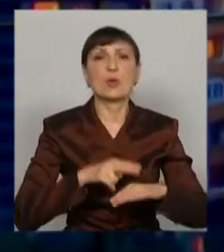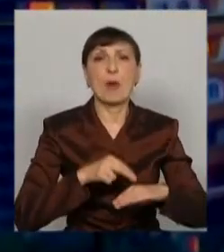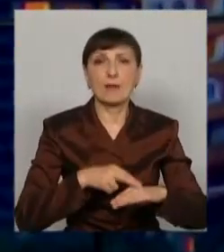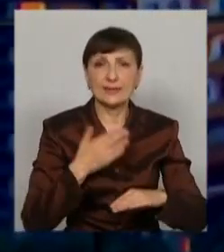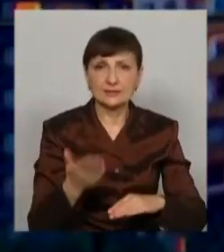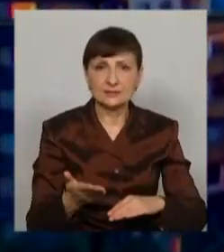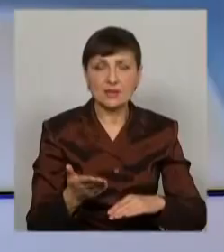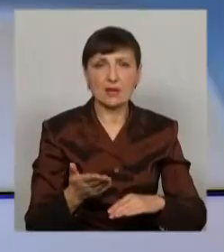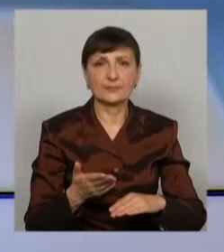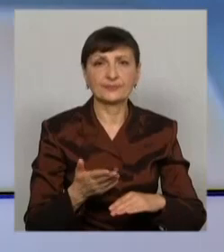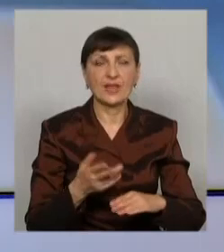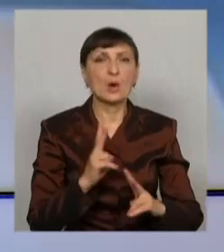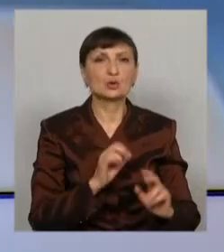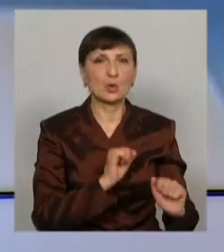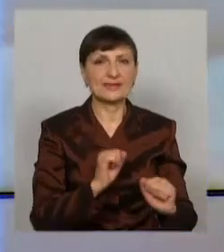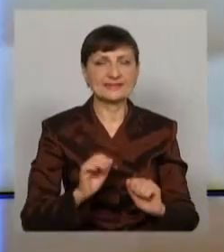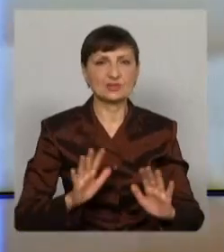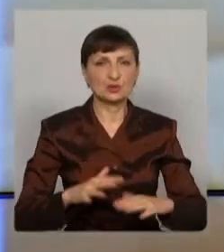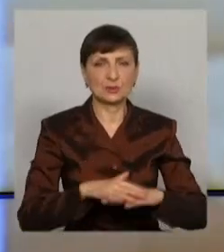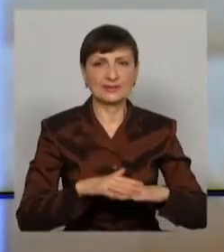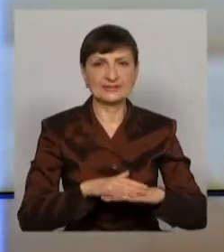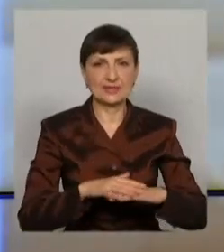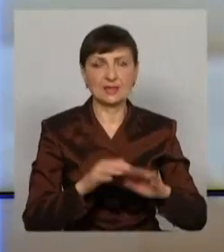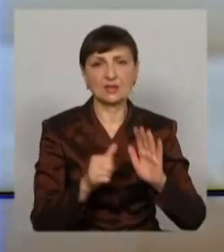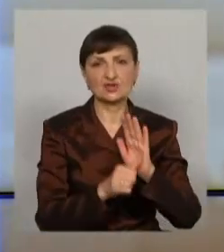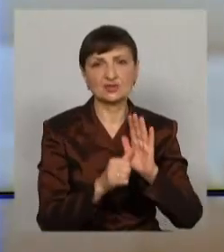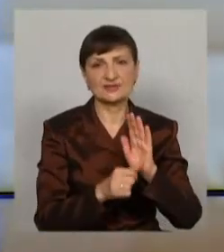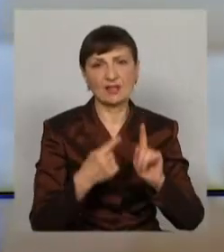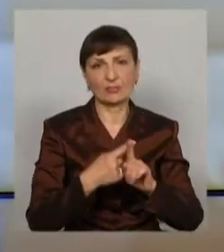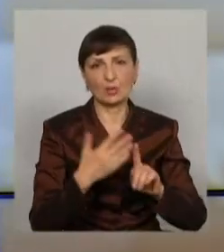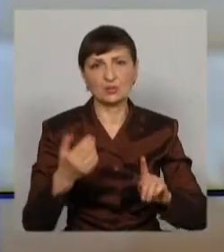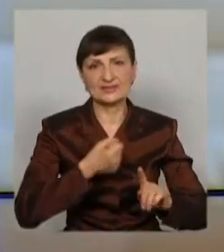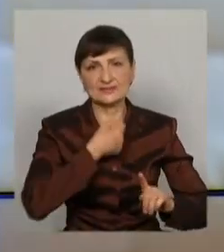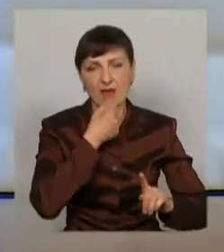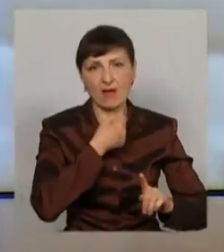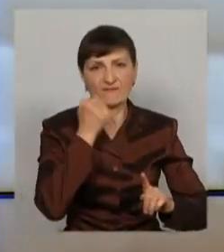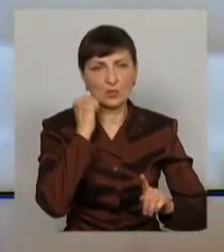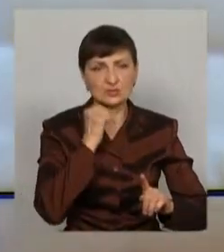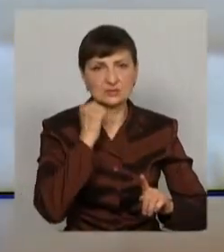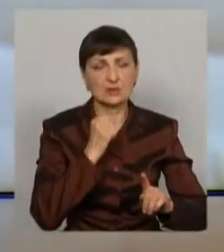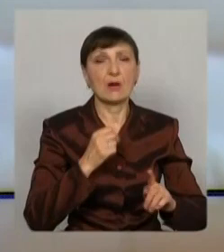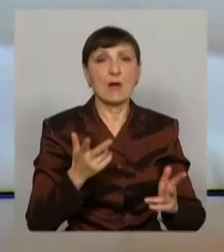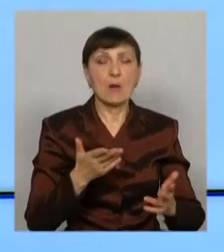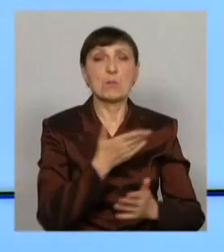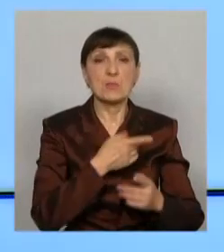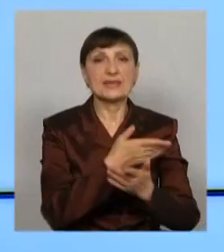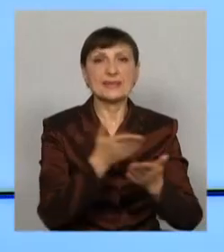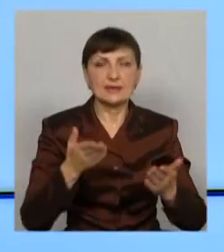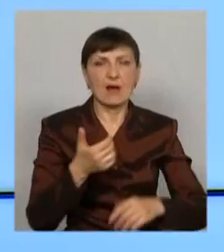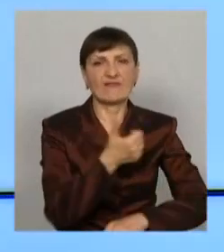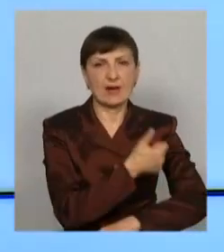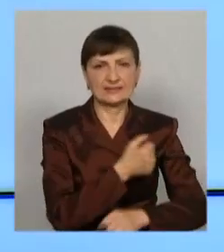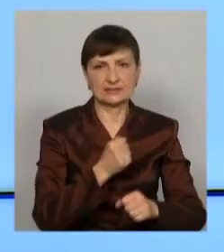это незащищенное население 60 и старше. Поэтому мы как раз их и